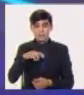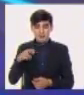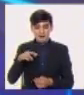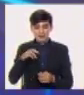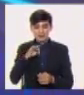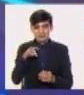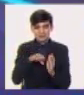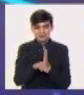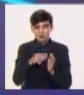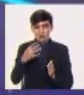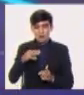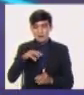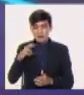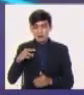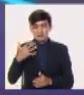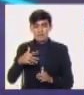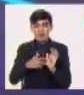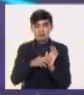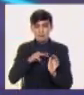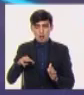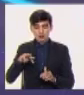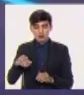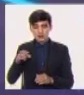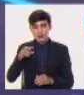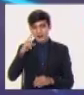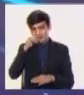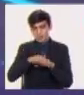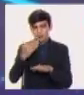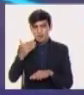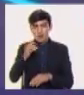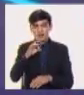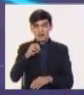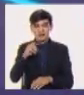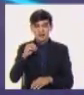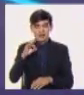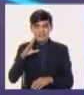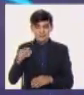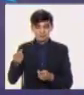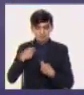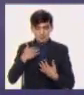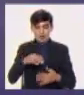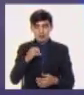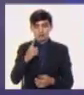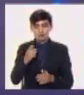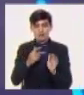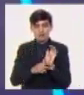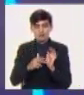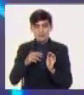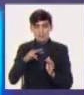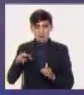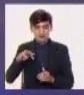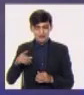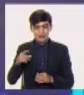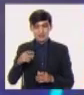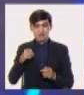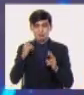Оның ішінде 40 миллиард 58 миллион теңге үкіметтің резервінен бөлінді. 21 миллиард 184 миллион теңгеге жеке қорғаныш құралдары